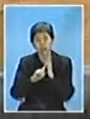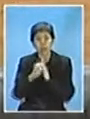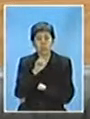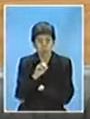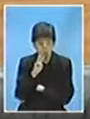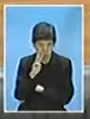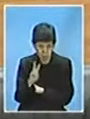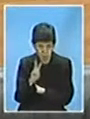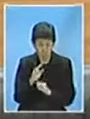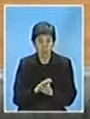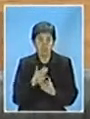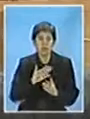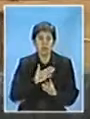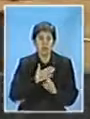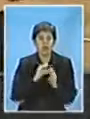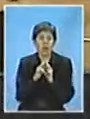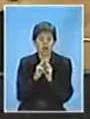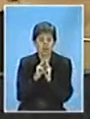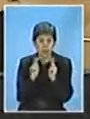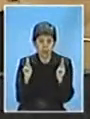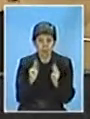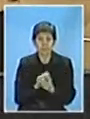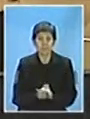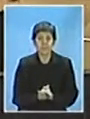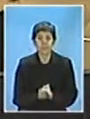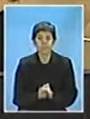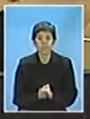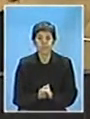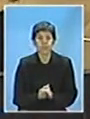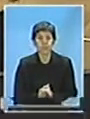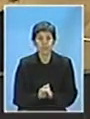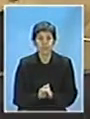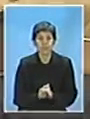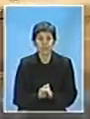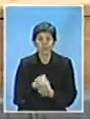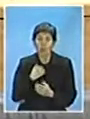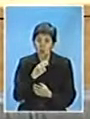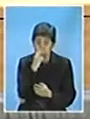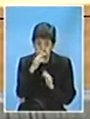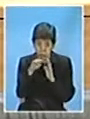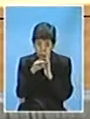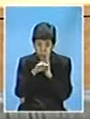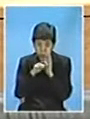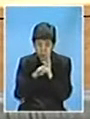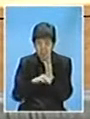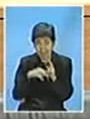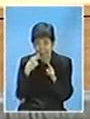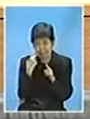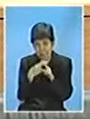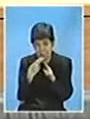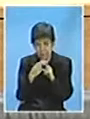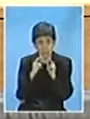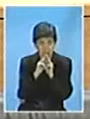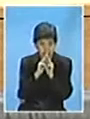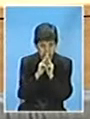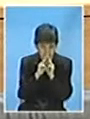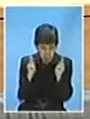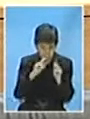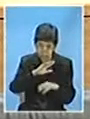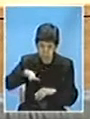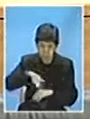แล้วในฐานะของกรรมาธิการท่านประธานครับให้ดูจากรายชื่อของกรรมธิการมีทั้ง